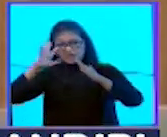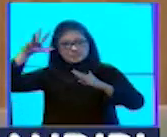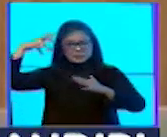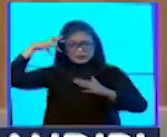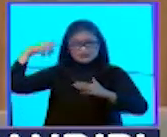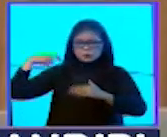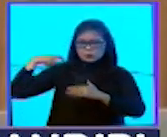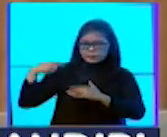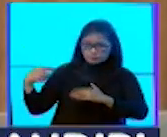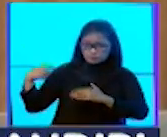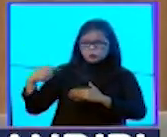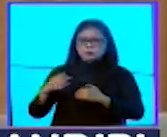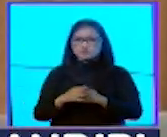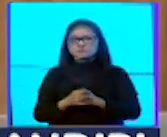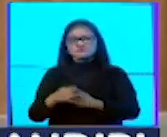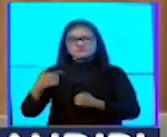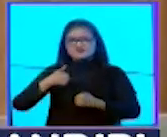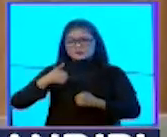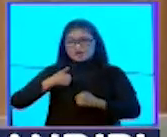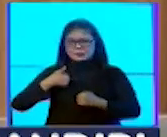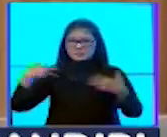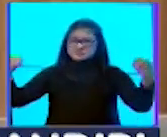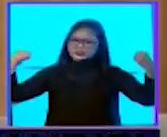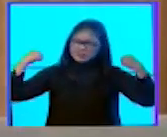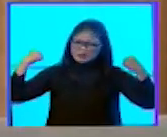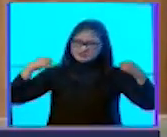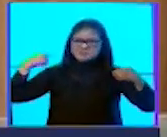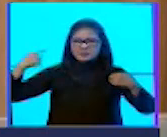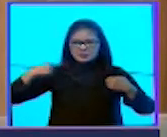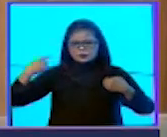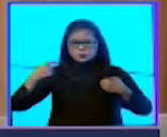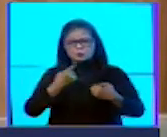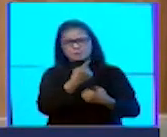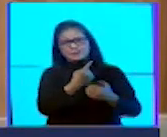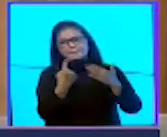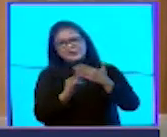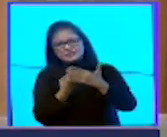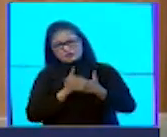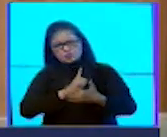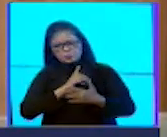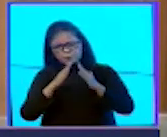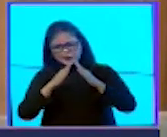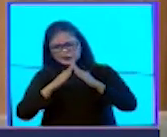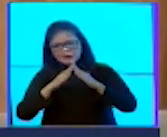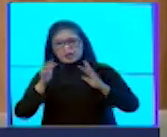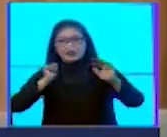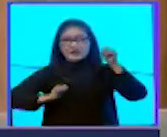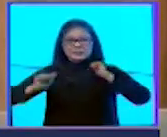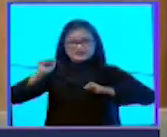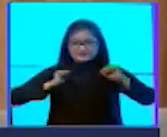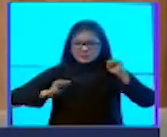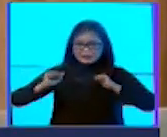kondisi baik dan saat ini isolasi mandiri di rumah. Adapun untuk kegiatan aktivitas pemerintahan, insya Allah